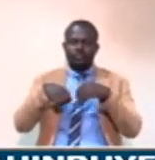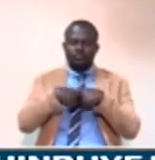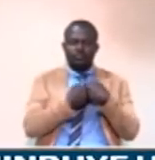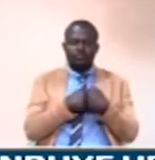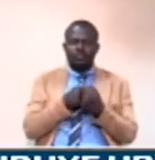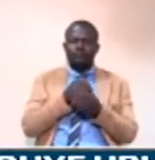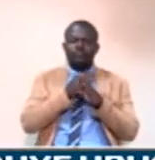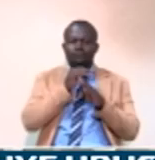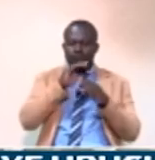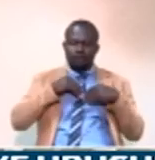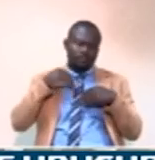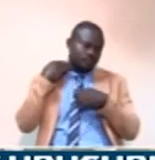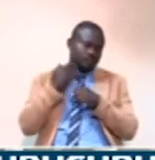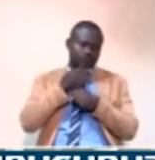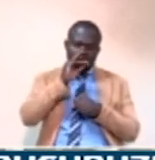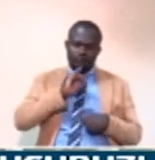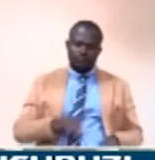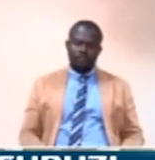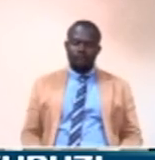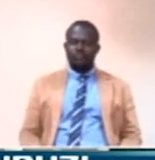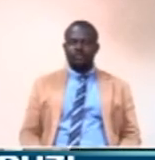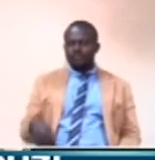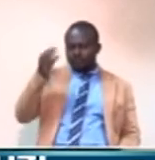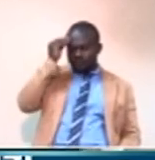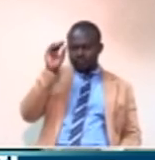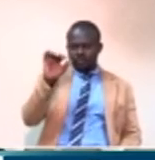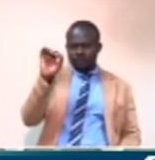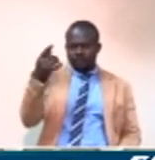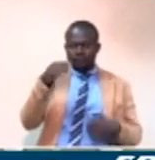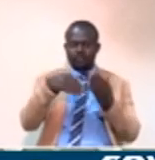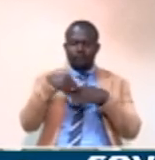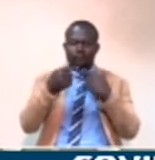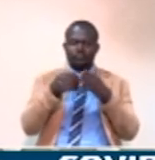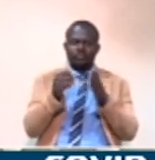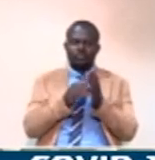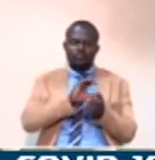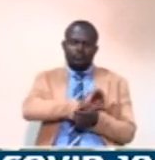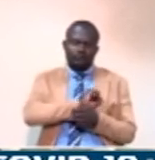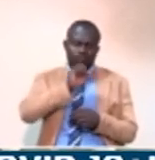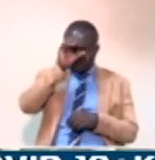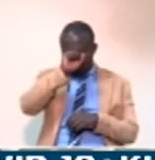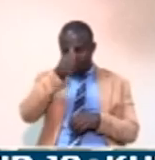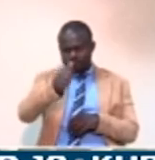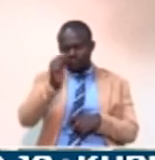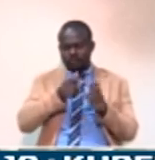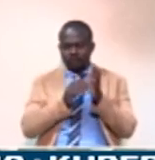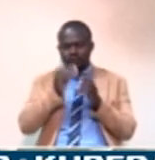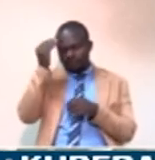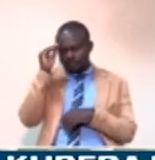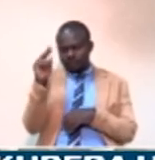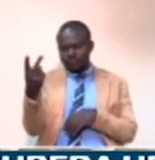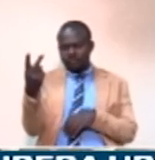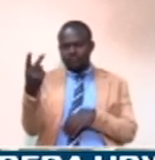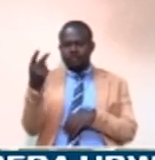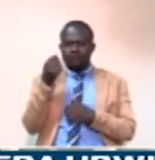bakanapfobya jenoside yakorewe Abatutsi. Message y'ingenzi iya mbere niyo kugira ngo dukomeze kandi twihanganishe ababuze ababo, ariko message ya kabiri ni